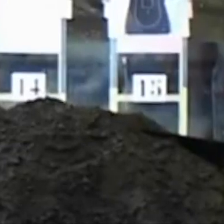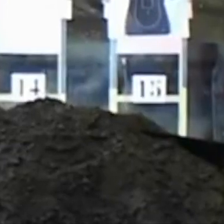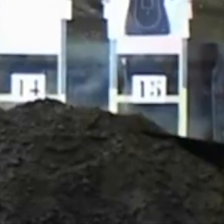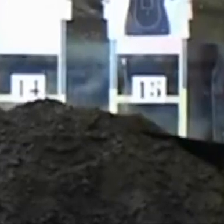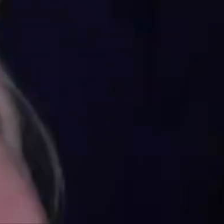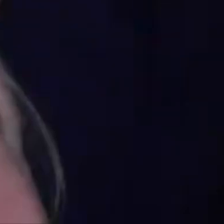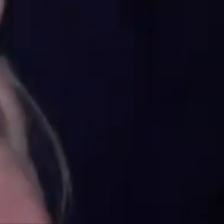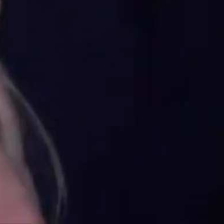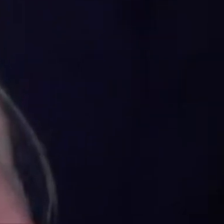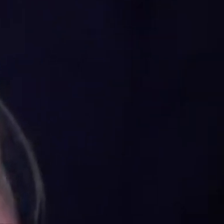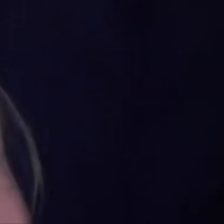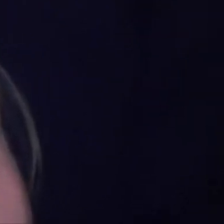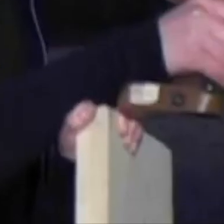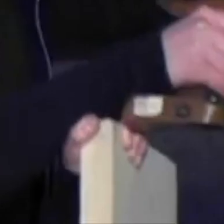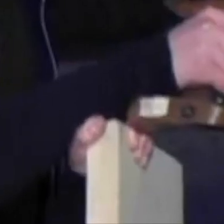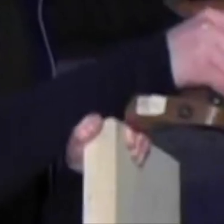Encore.